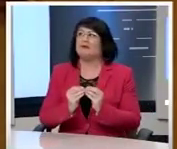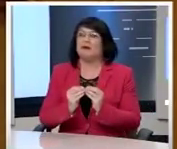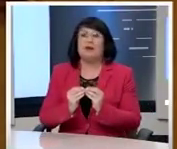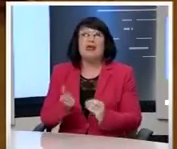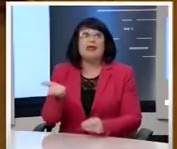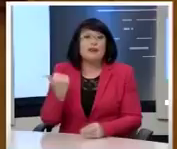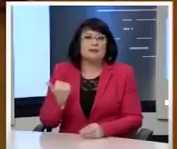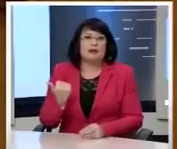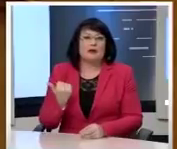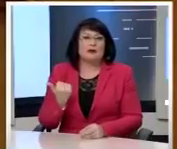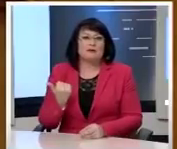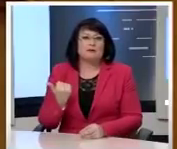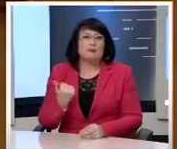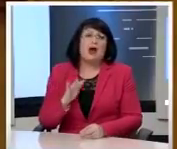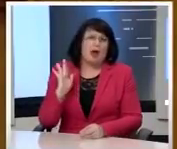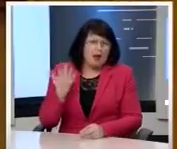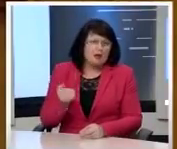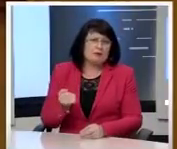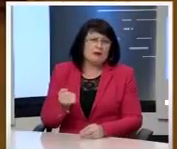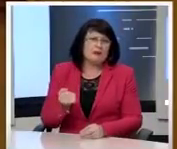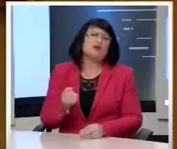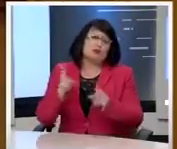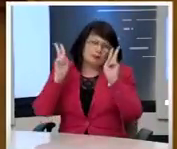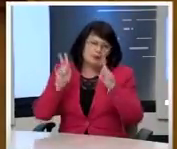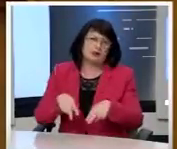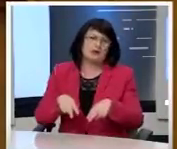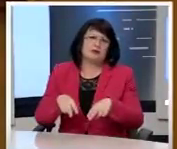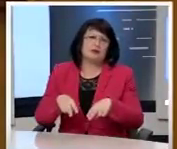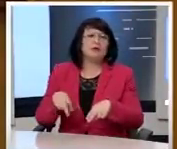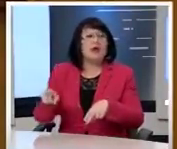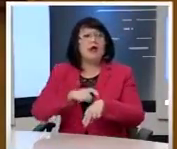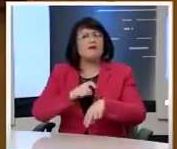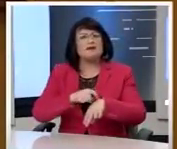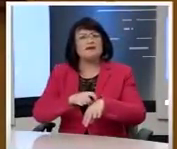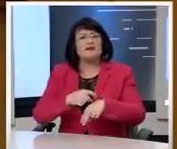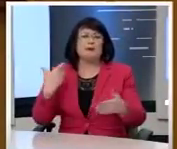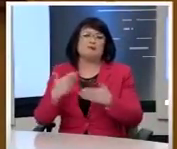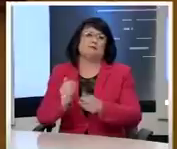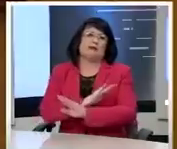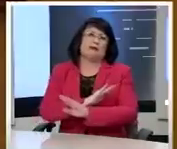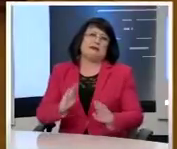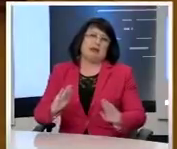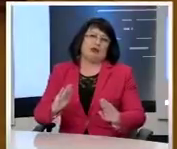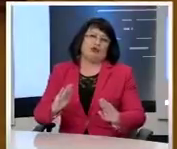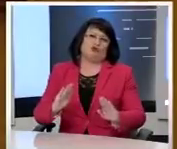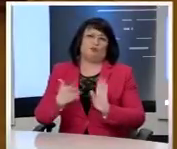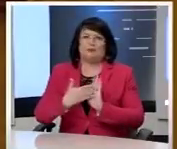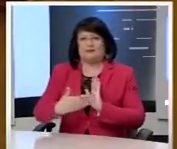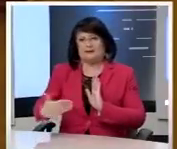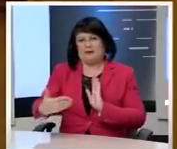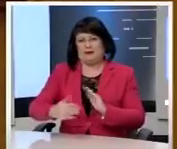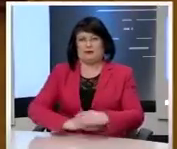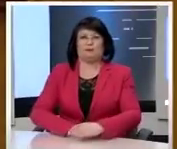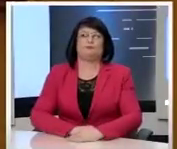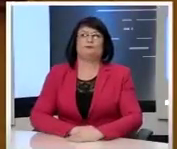δεν υπάρχει. Αλλά αν υπήρχε, θα αναγνωριζόταν ότι ζούμε το τέλος αυτής της εφιαλτικής περίοδου